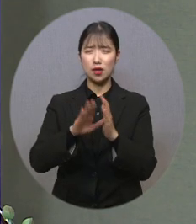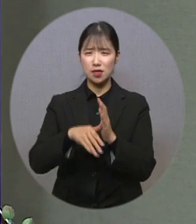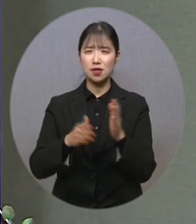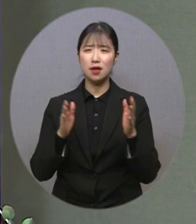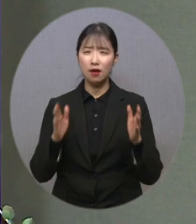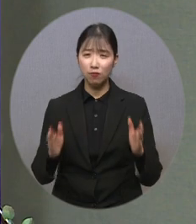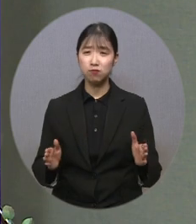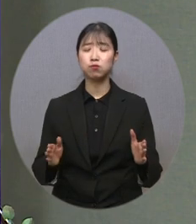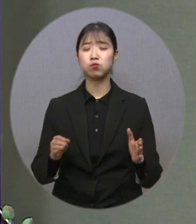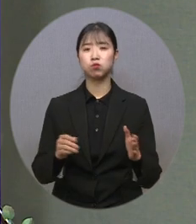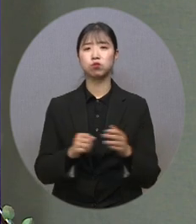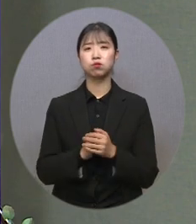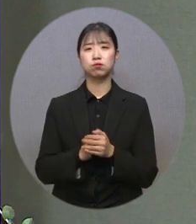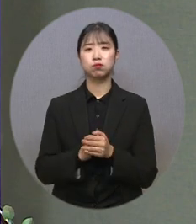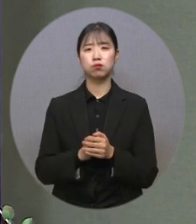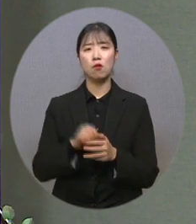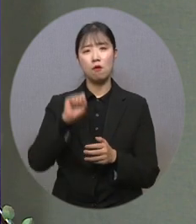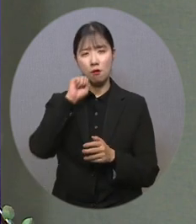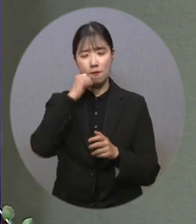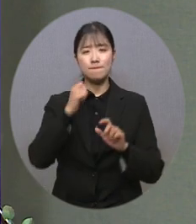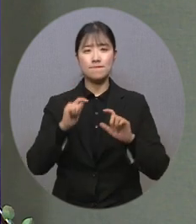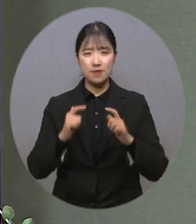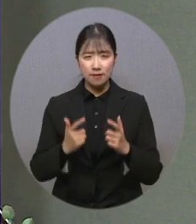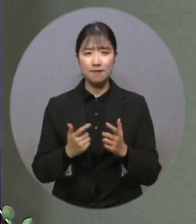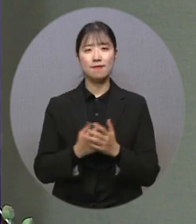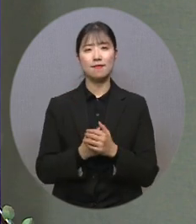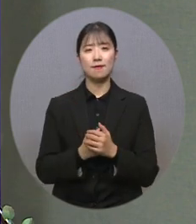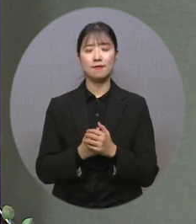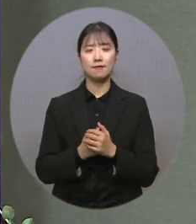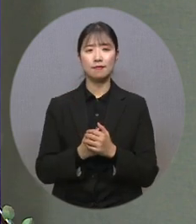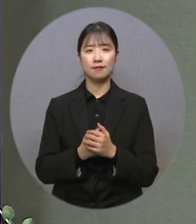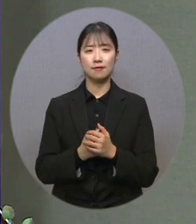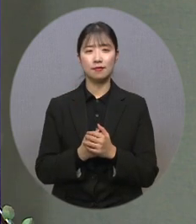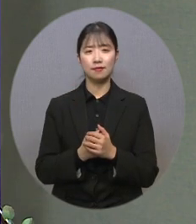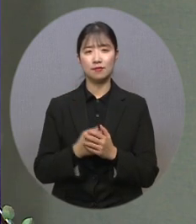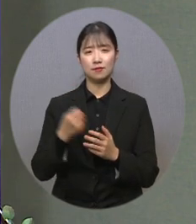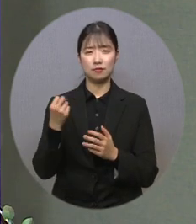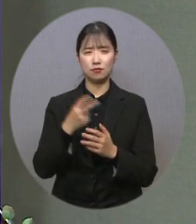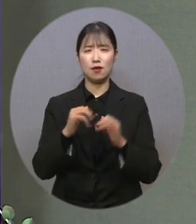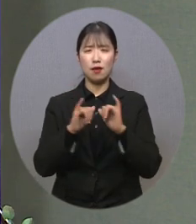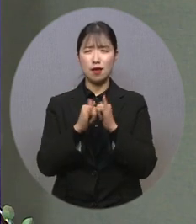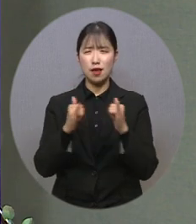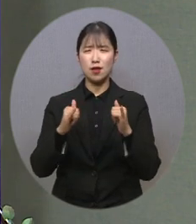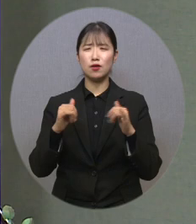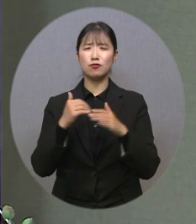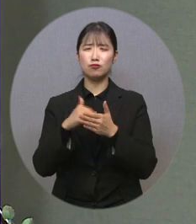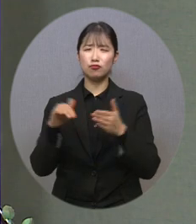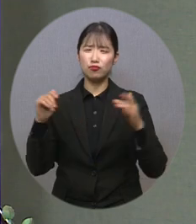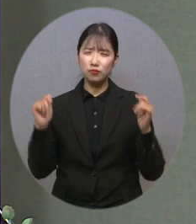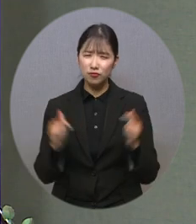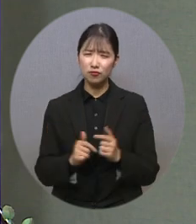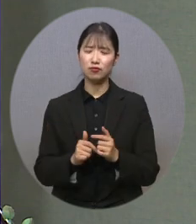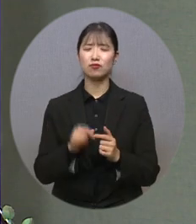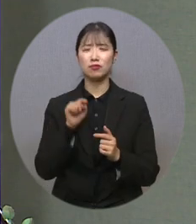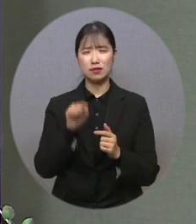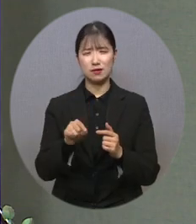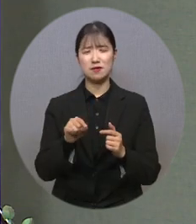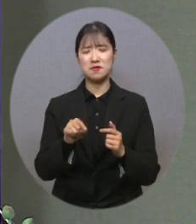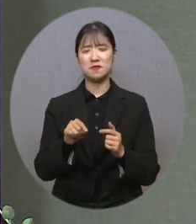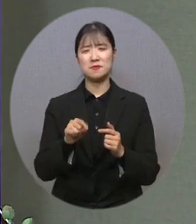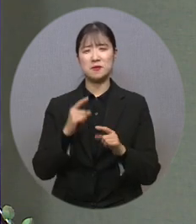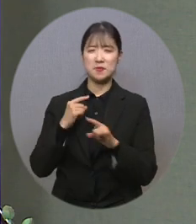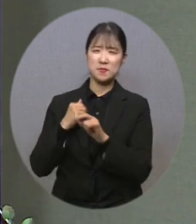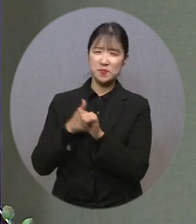시대에도 어렵지 않게 또 인구 절벽 시대에도 이거를 돌파하기